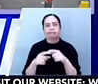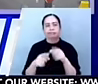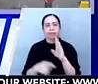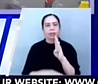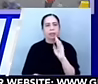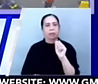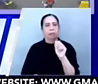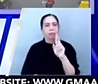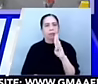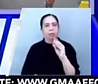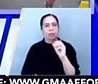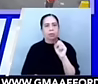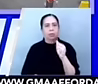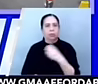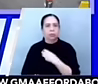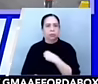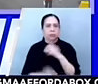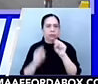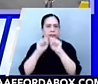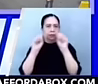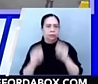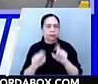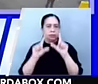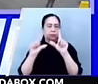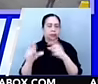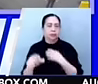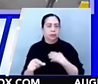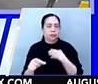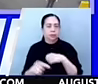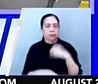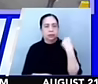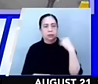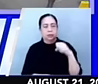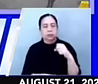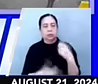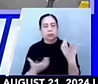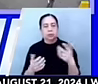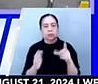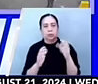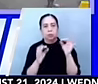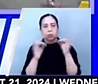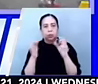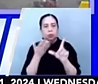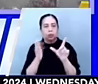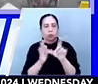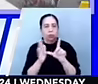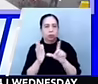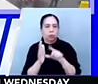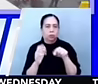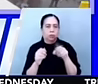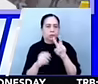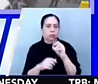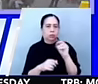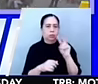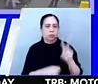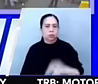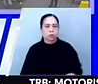Station. Nahaharap siya sa reklamong paglabag sa Comprehensive Dangerous Drugs Act of 2002.